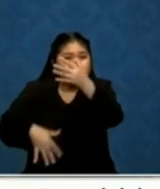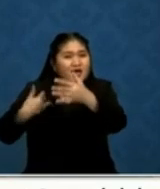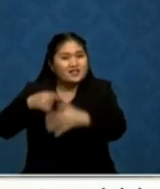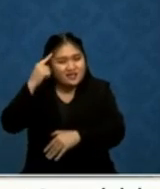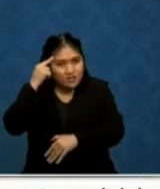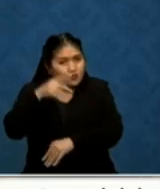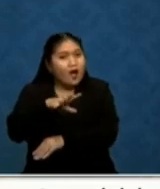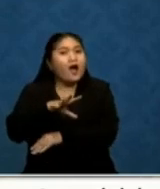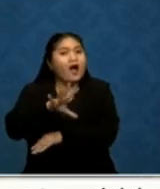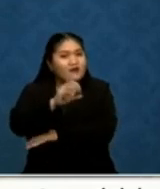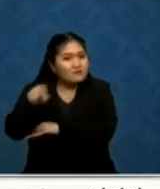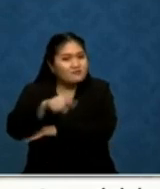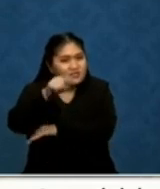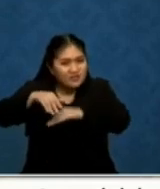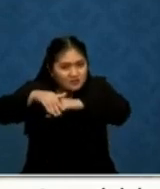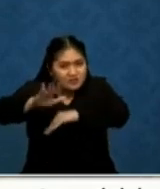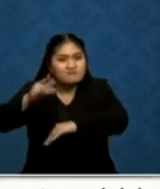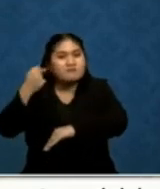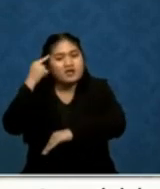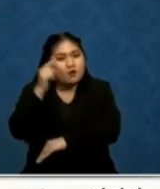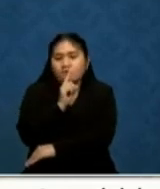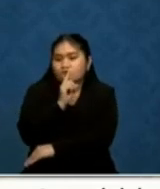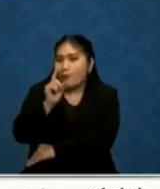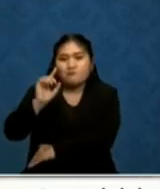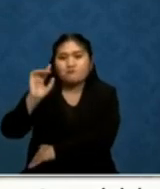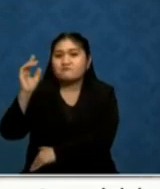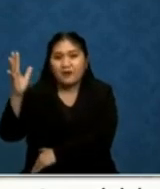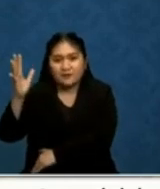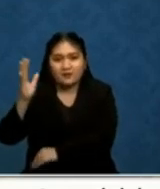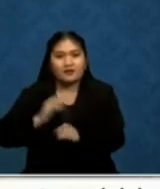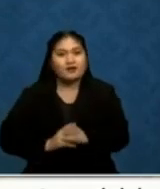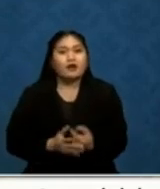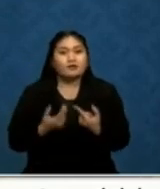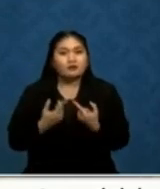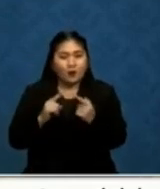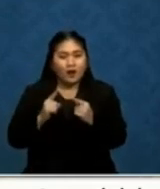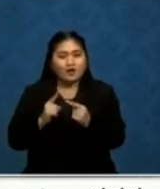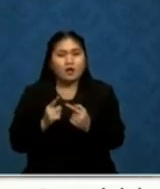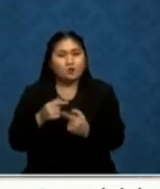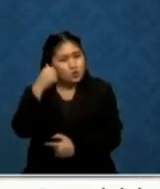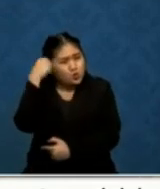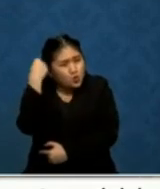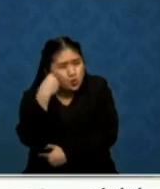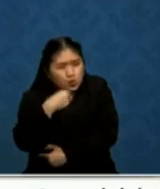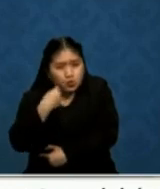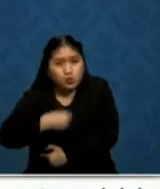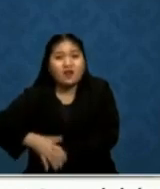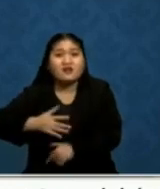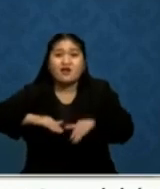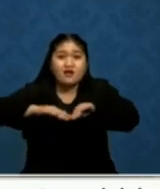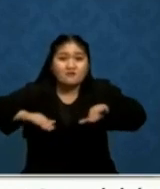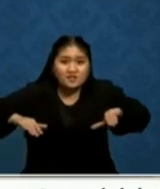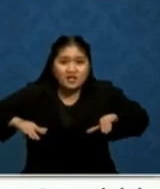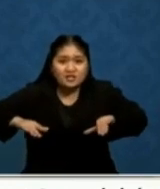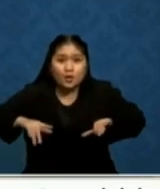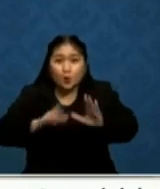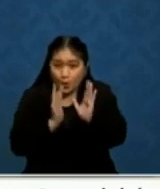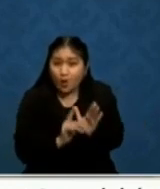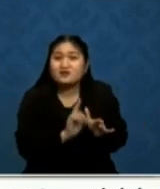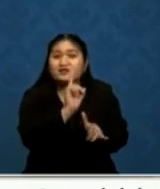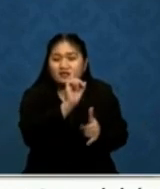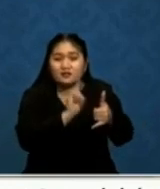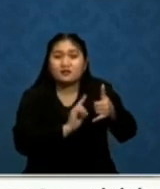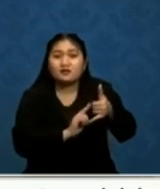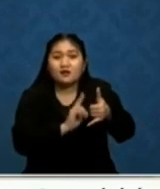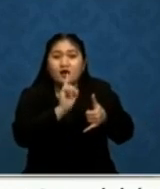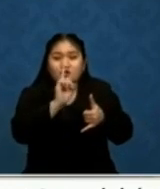า 50% อาจไม่มีการแจ้งความเลยเฉลี่ยค่ะทุกๆวันเราจะมีเด็กนะคะ1คนถูกล่วง